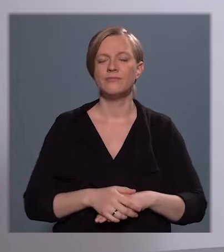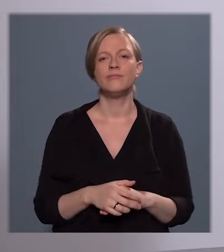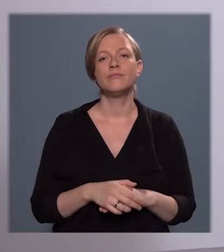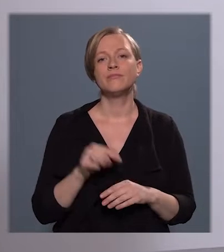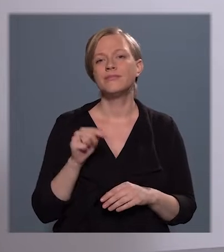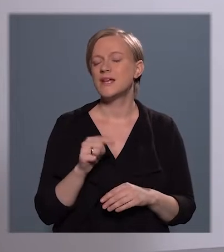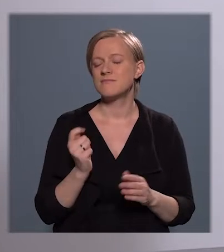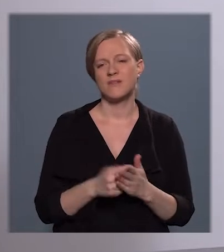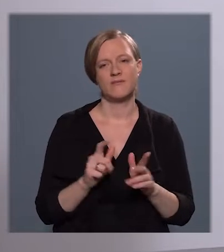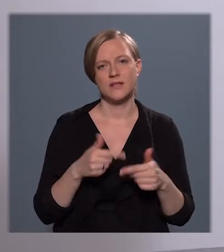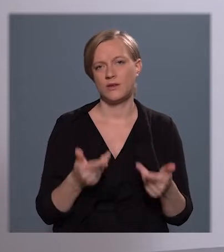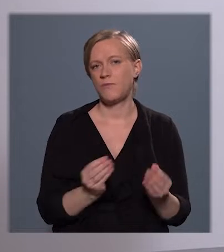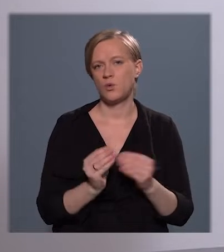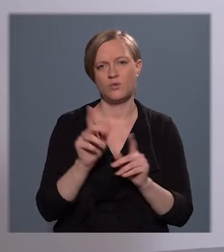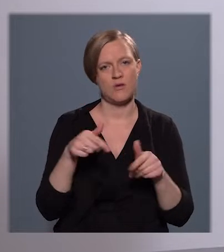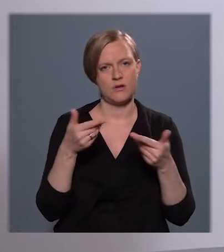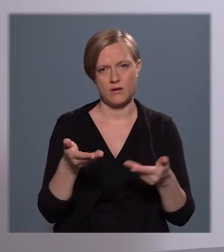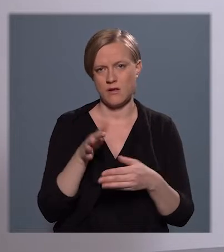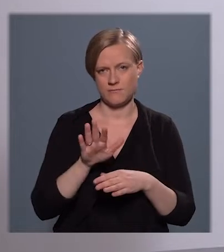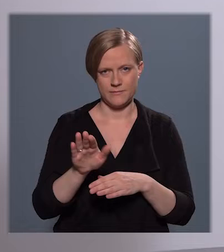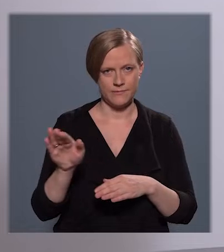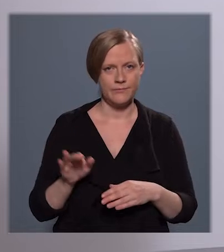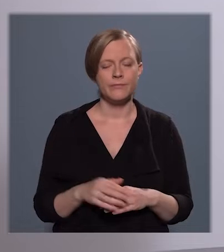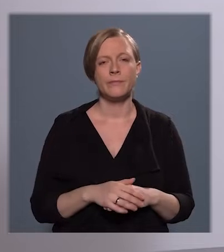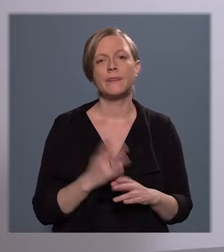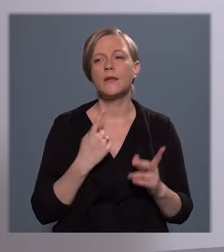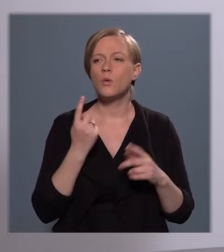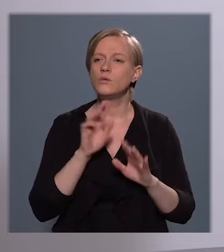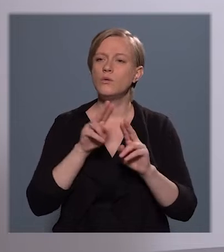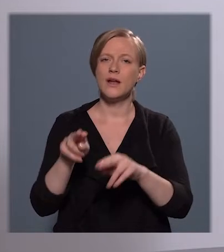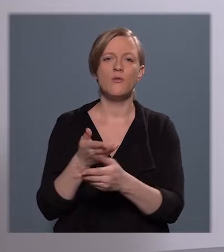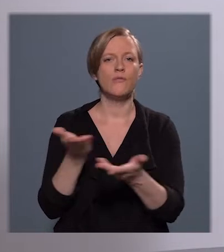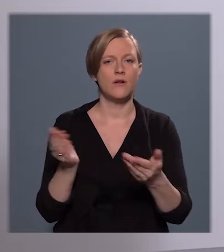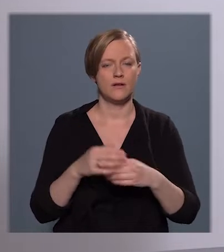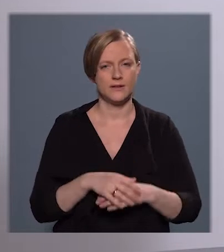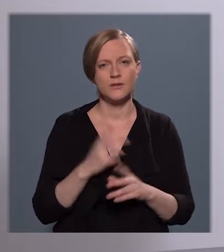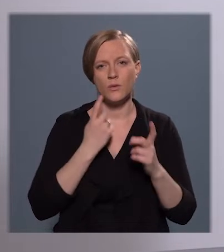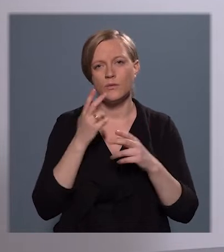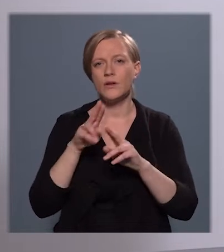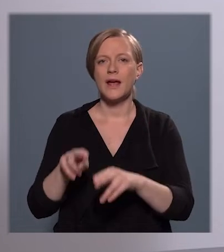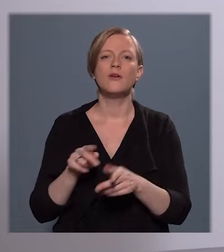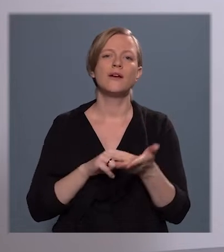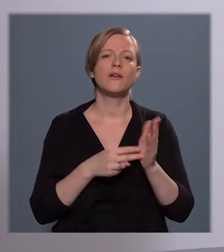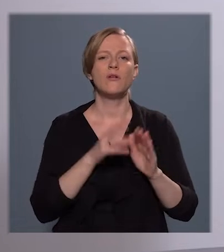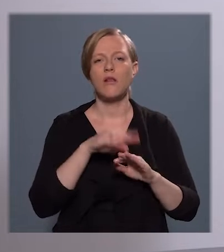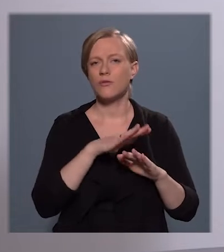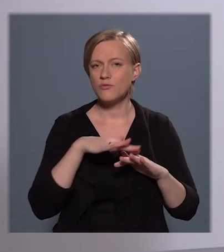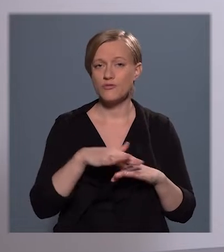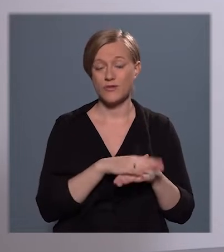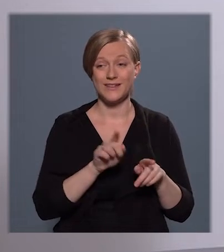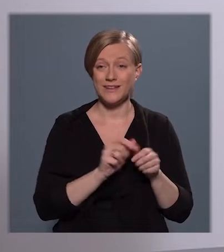ez megfizethetetlen és pótolhatatlan. Az, hogy gondol rájuk valaki, gondol rájuk egy kerület lakossága